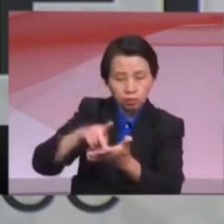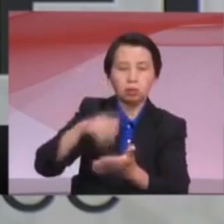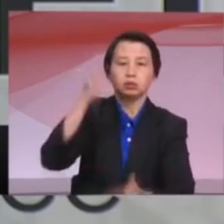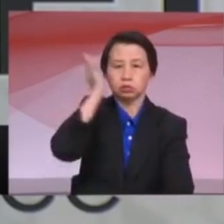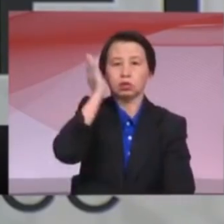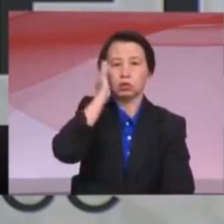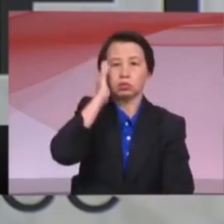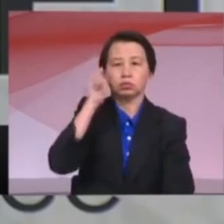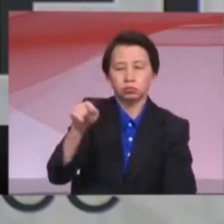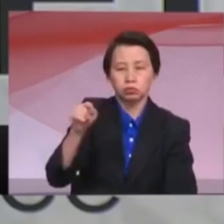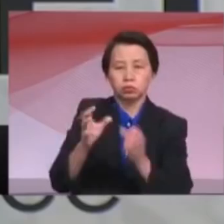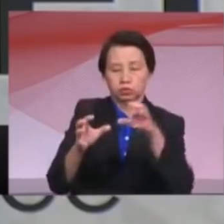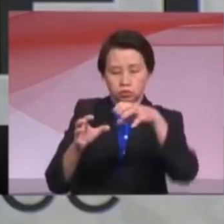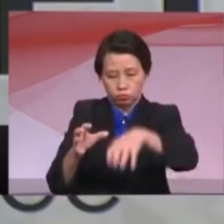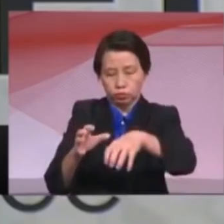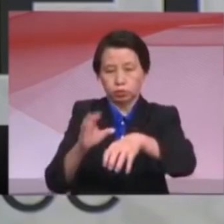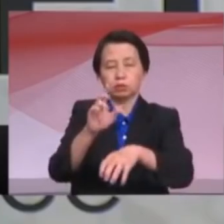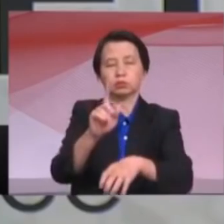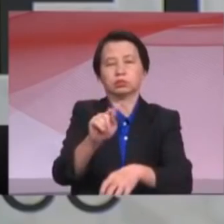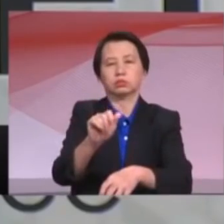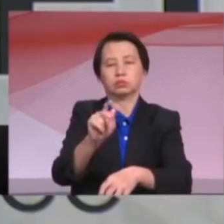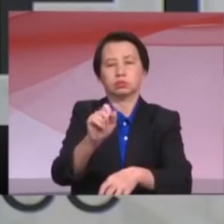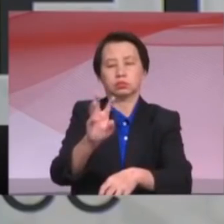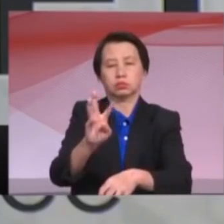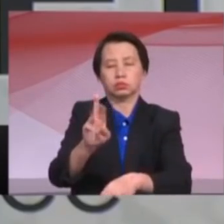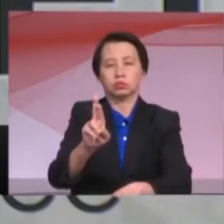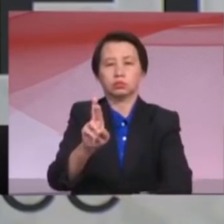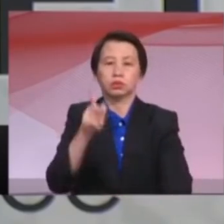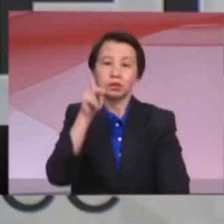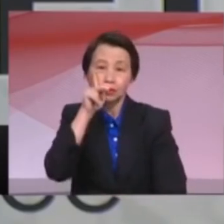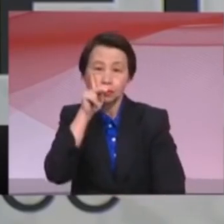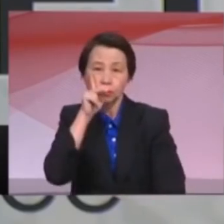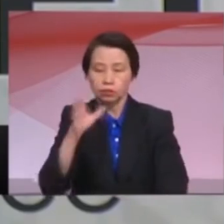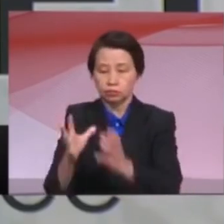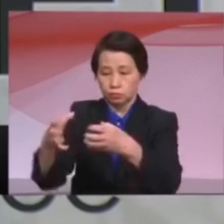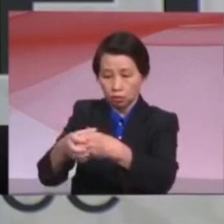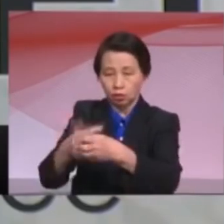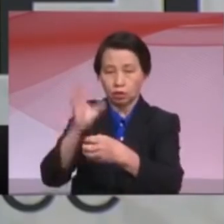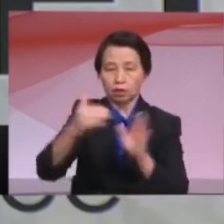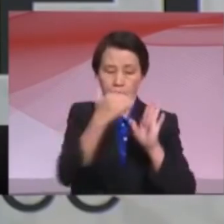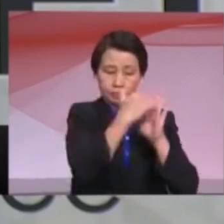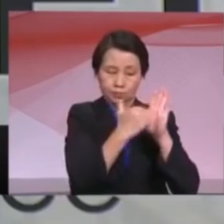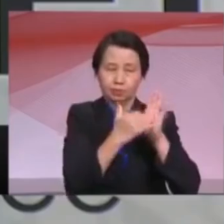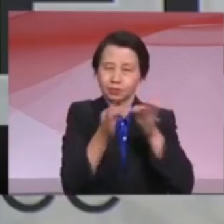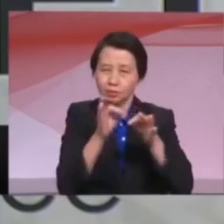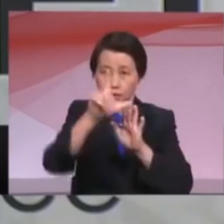di Mukim Tawar di Kedah. Dan kes ini, kluster ini akan diperincikan sebentar